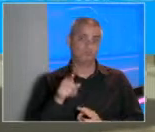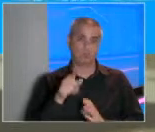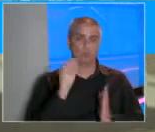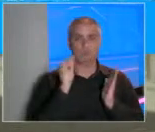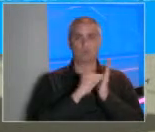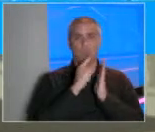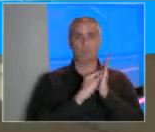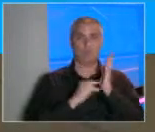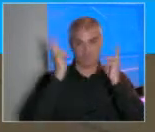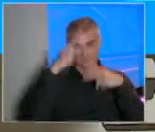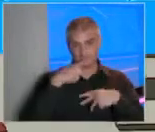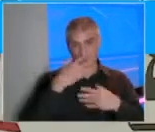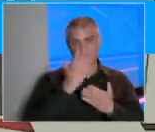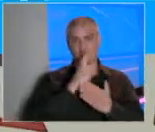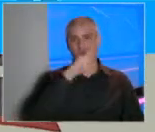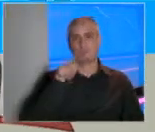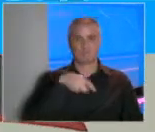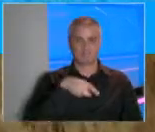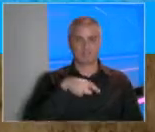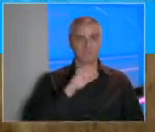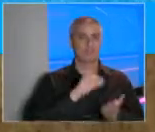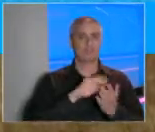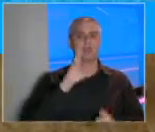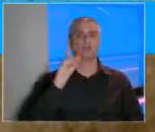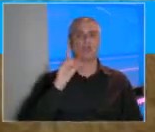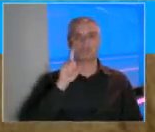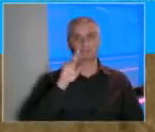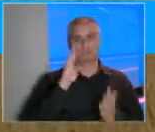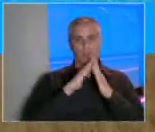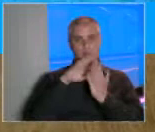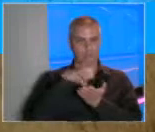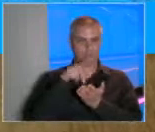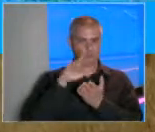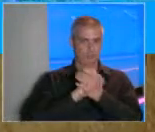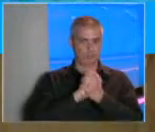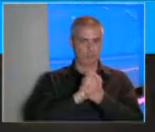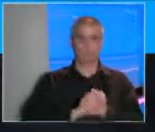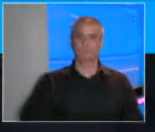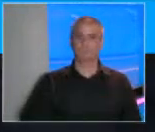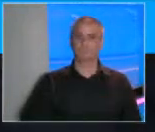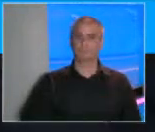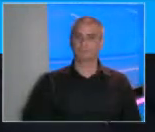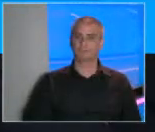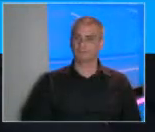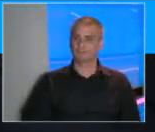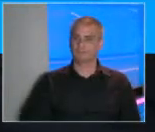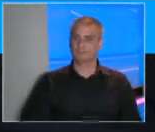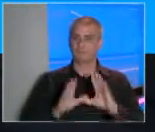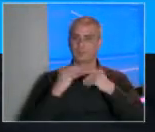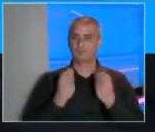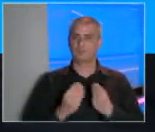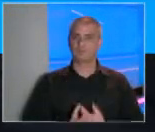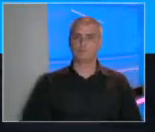חוקקו את חוק ההסדרה שכאמור נפסל. איתנו נמצא דורון לשם, תושב היישוב. שלום לך. ערב טוב.